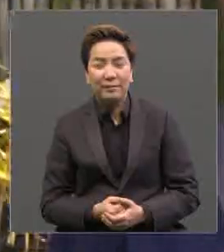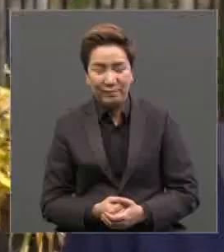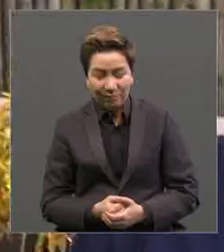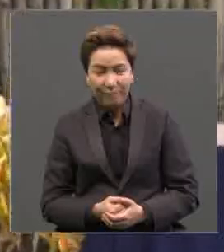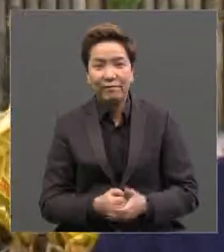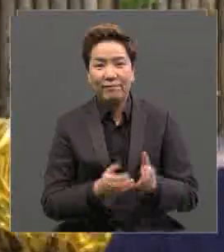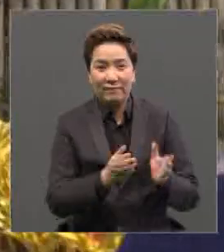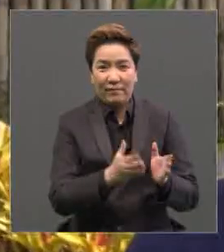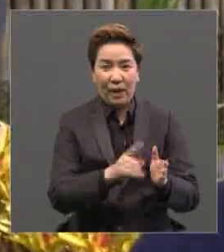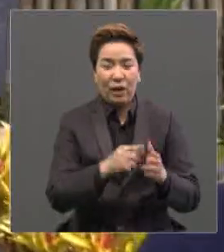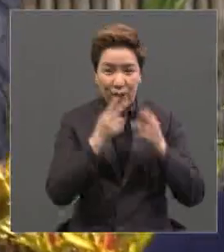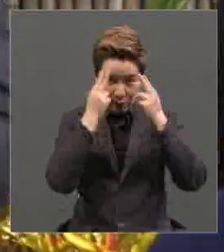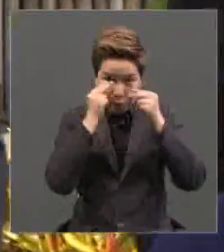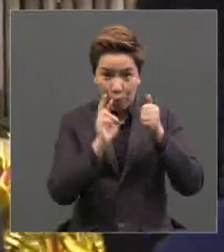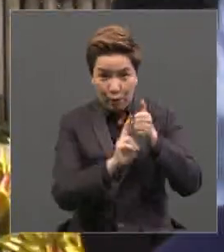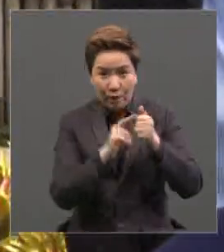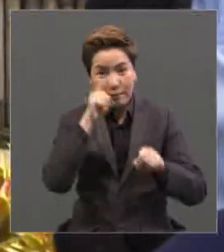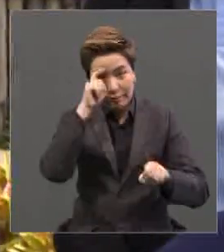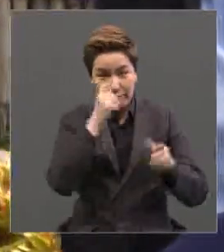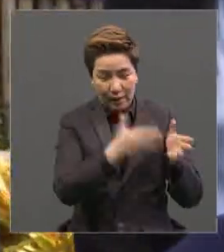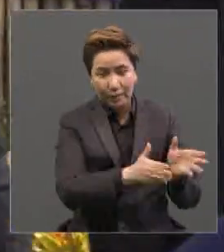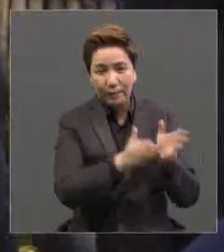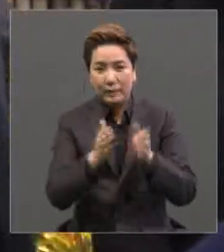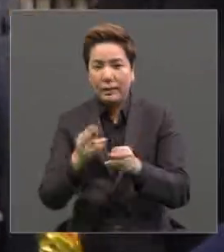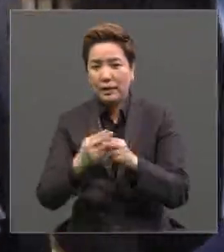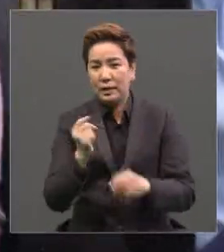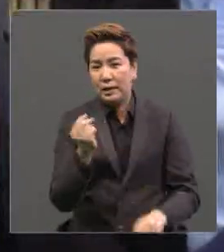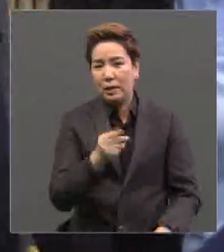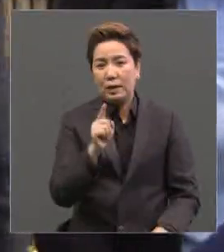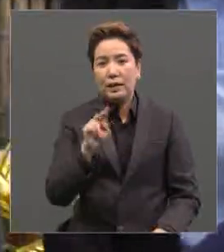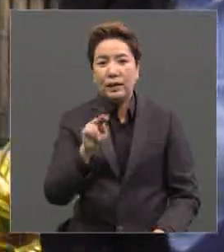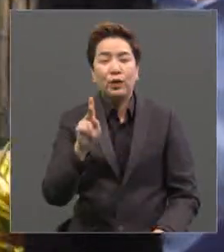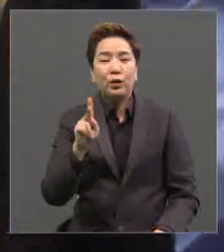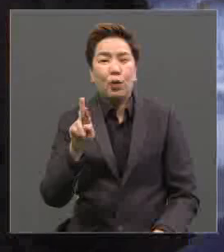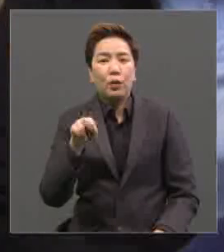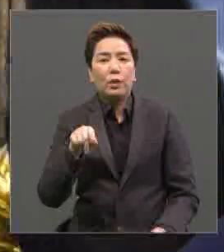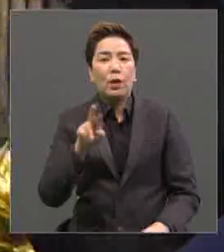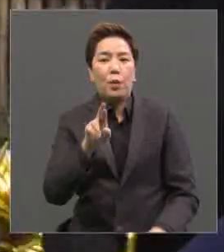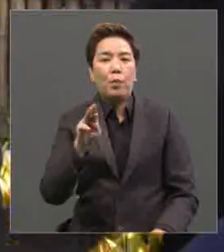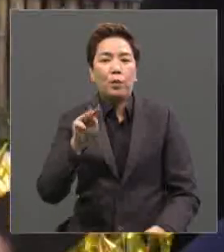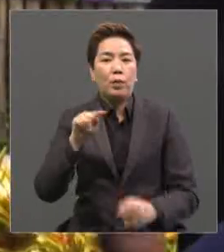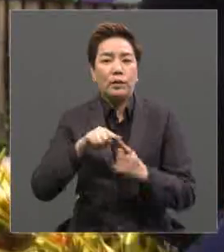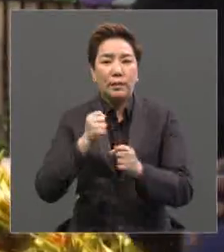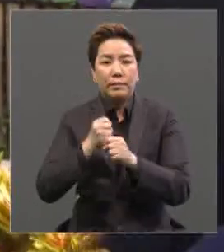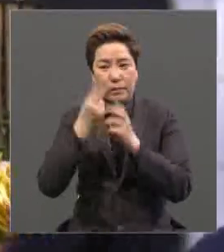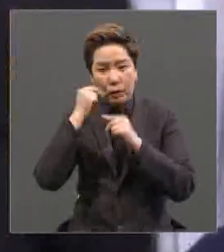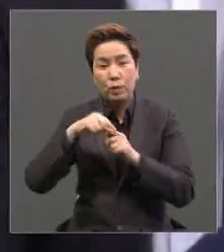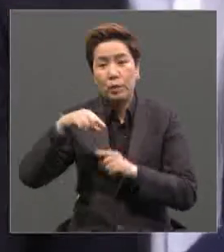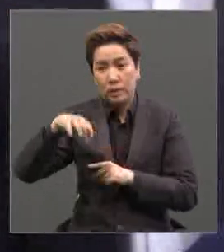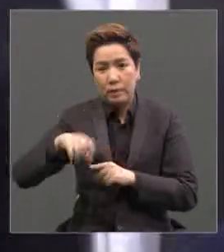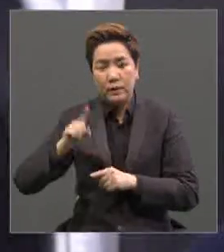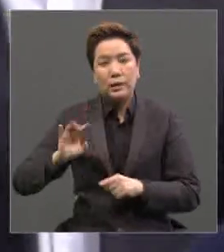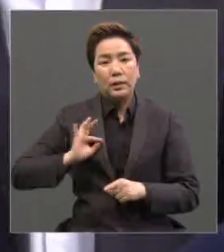จากความเคลื่อนไหวทางฝั่งพลเอกประวิตรไปแล้วเดี๋ยวพามาดูคุณธนกรวังบุญคงชนะรัฐมนตรีประจำสำนักนายกรัฐมนตรี